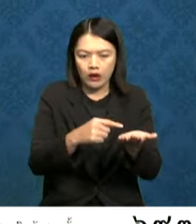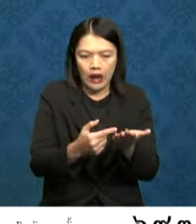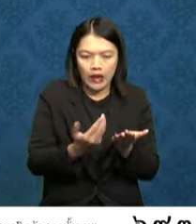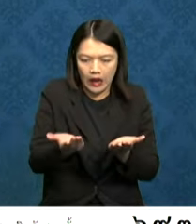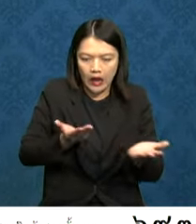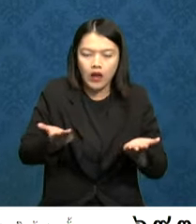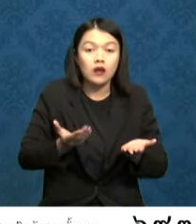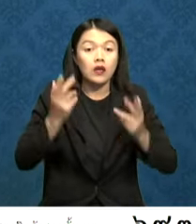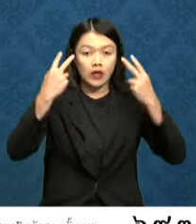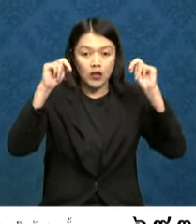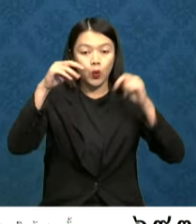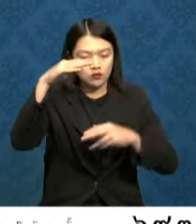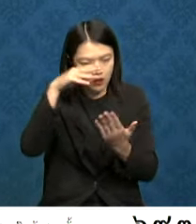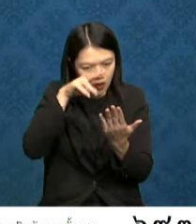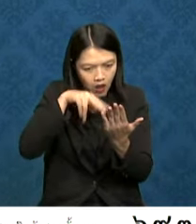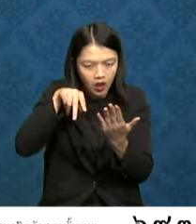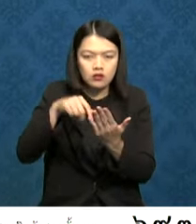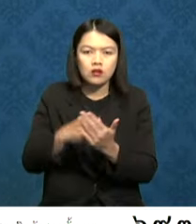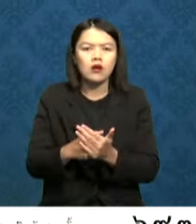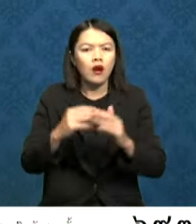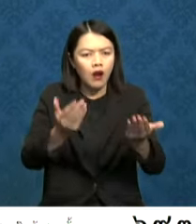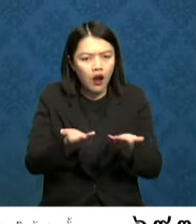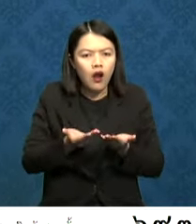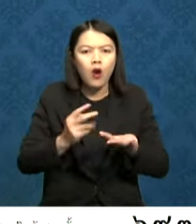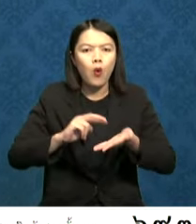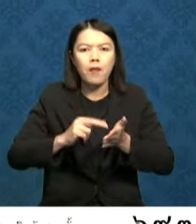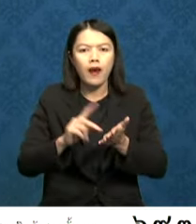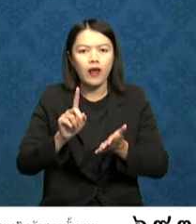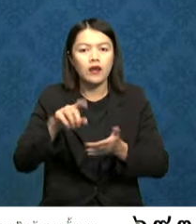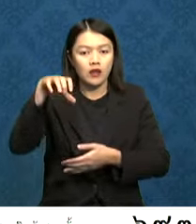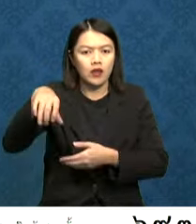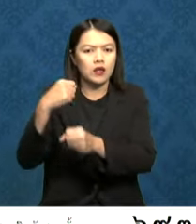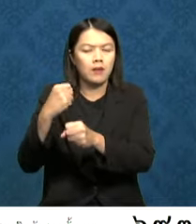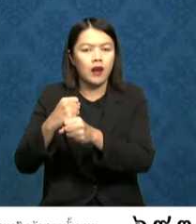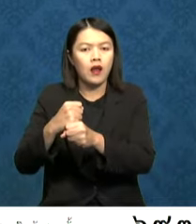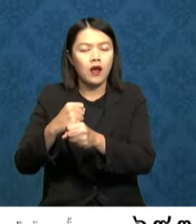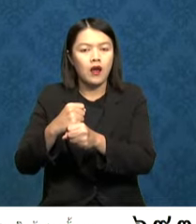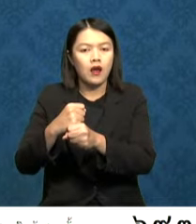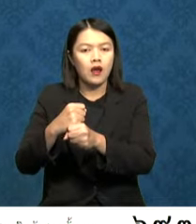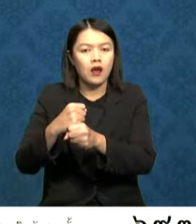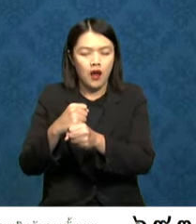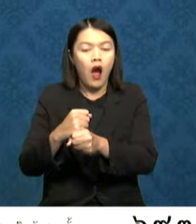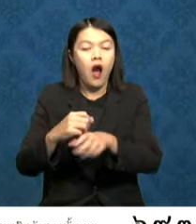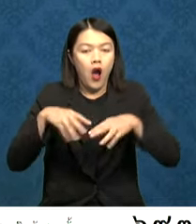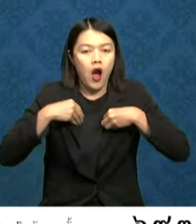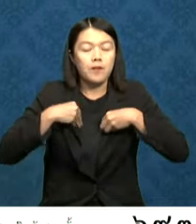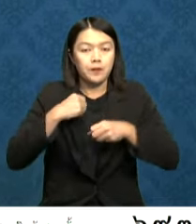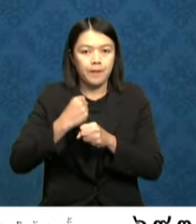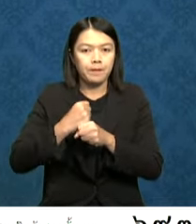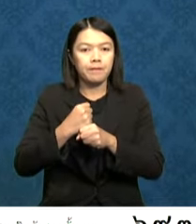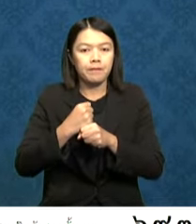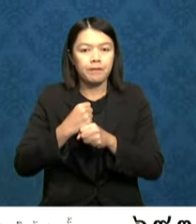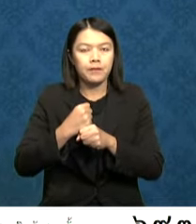กับนายกรัฐมนตรีการรายงานกลับแปลว่าอะไรครับแปลว่าสวนราชการรับลูกเอาด้วยกับท่านนายก